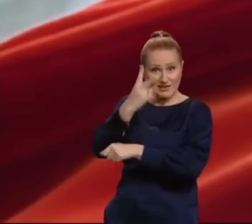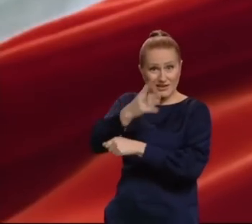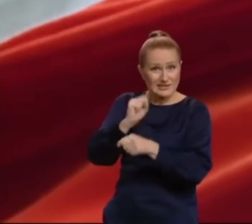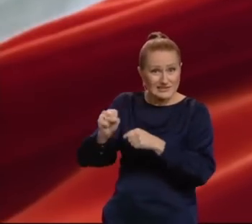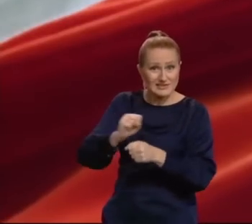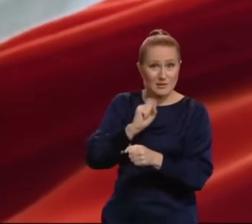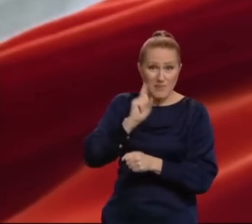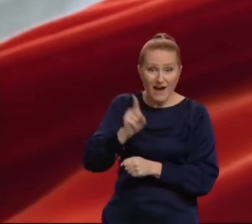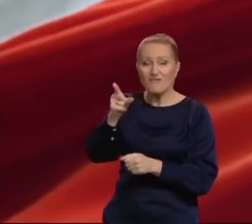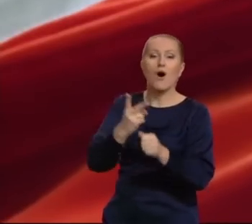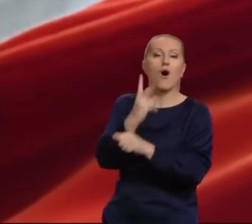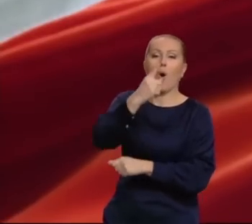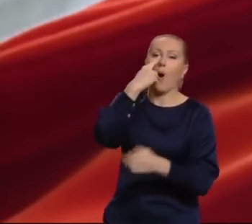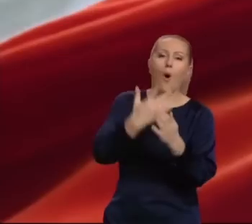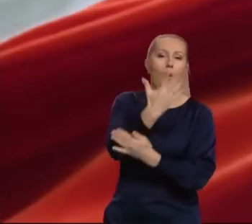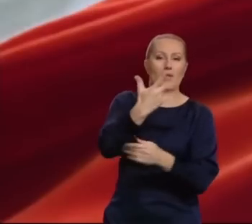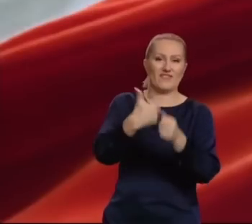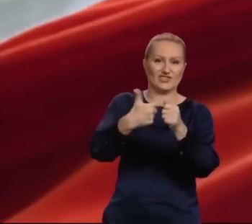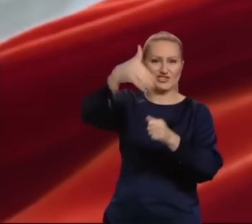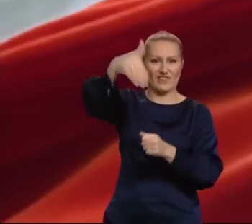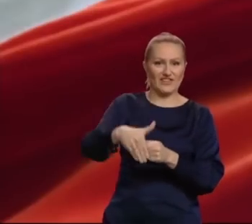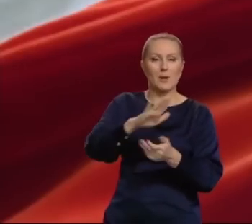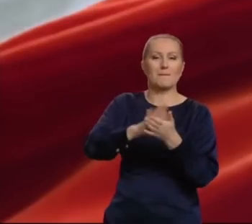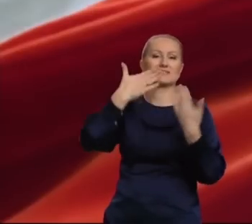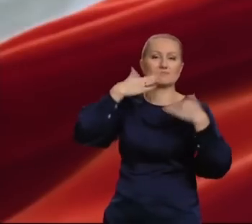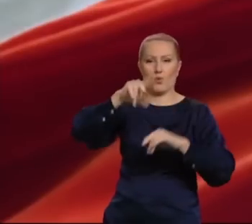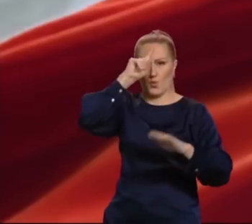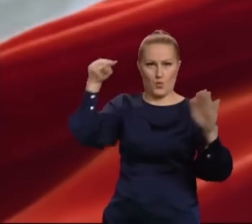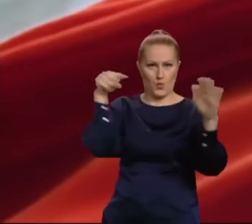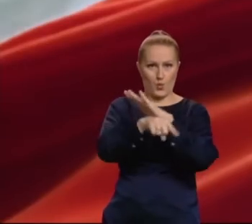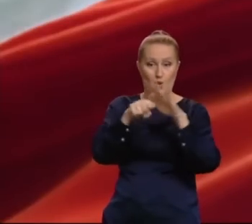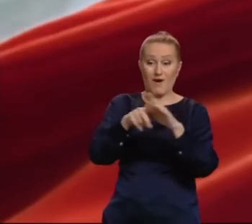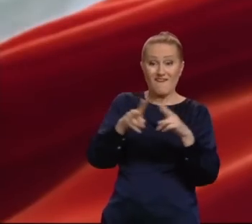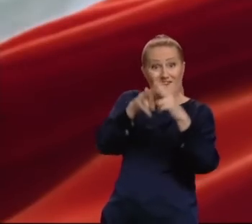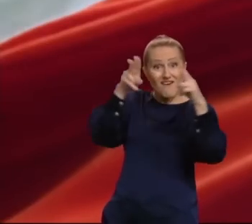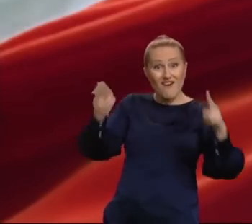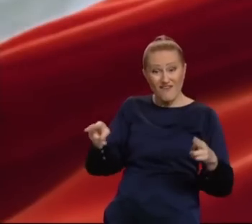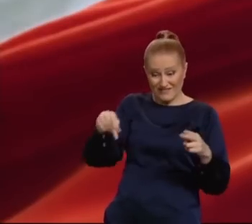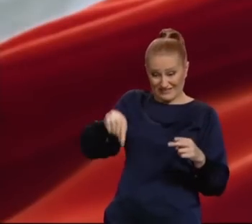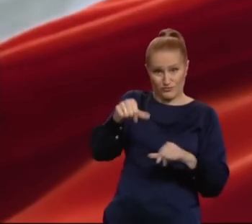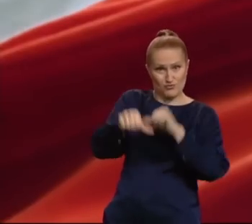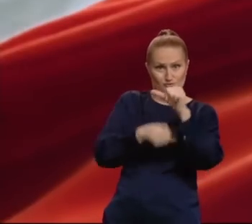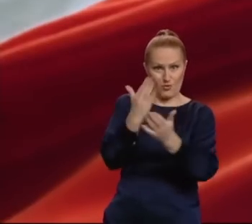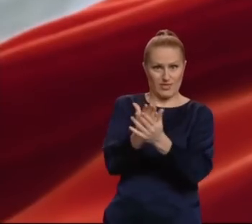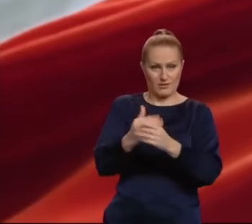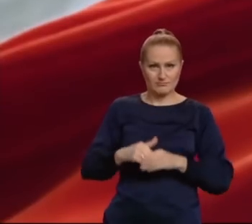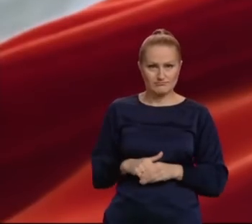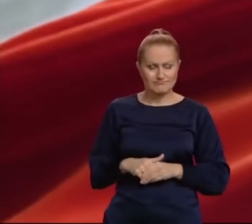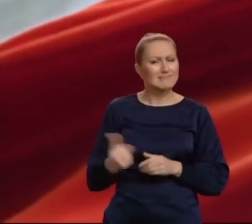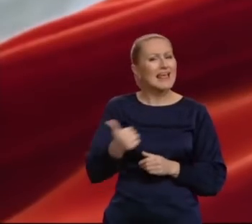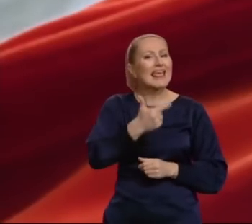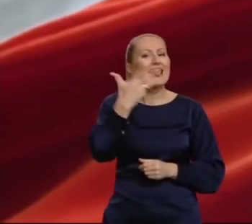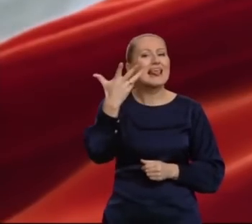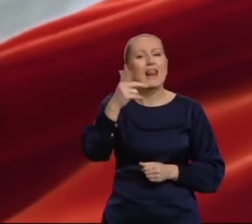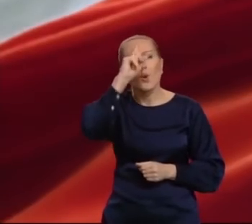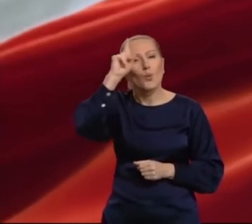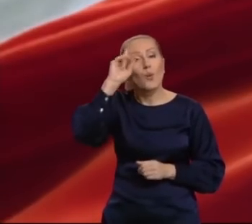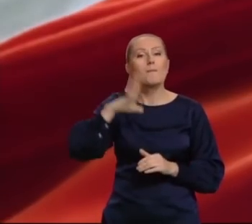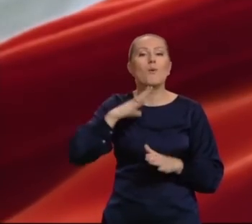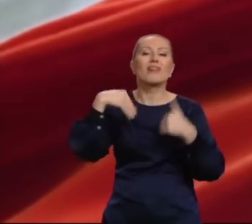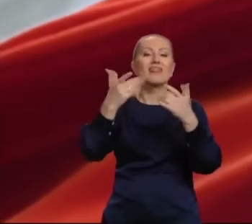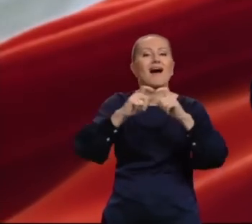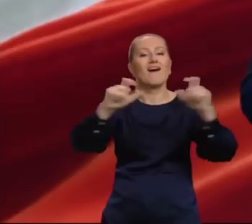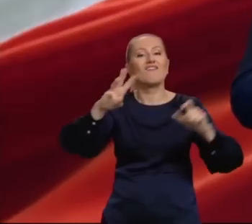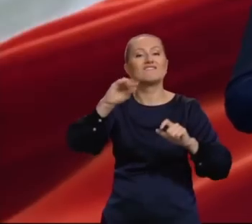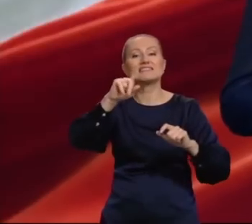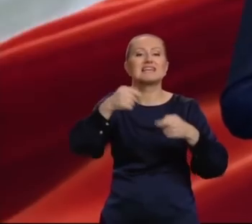20 tysięcy nielegalnych migrantów w ciągu tylko tego roku. Ilu ludziom sprzedano wizy,